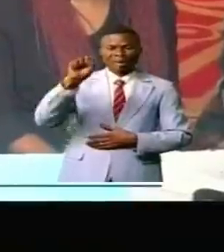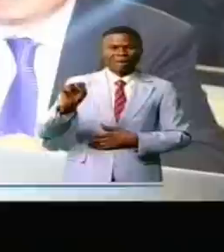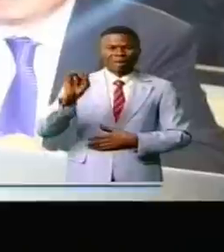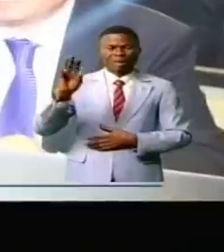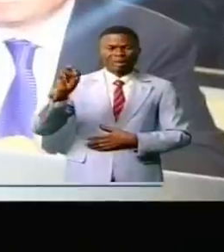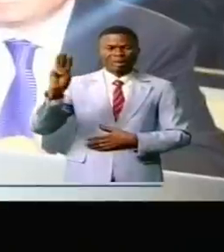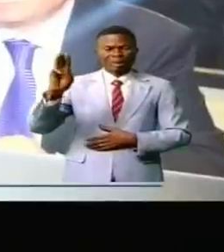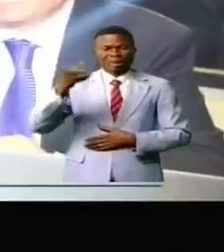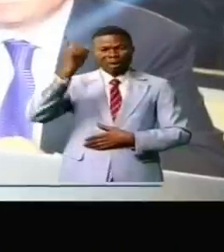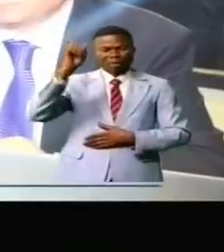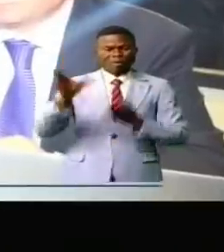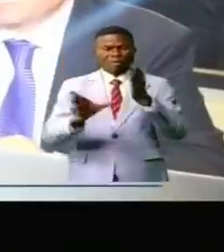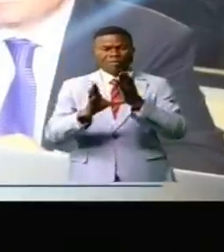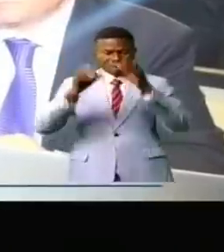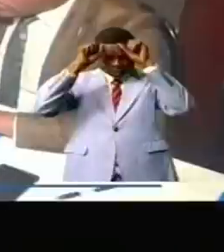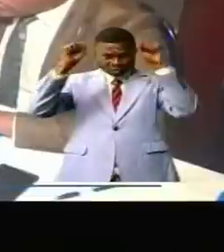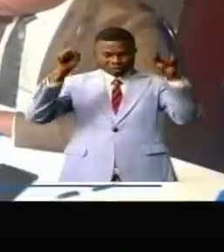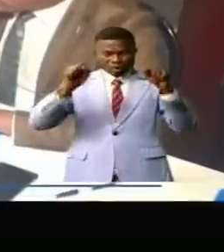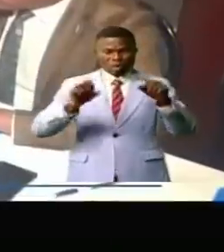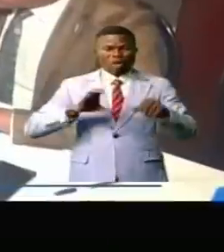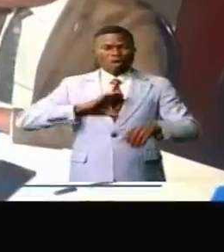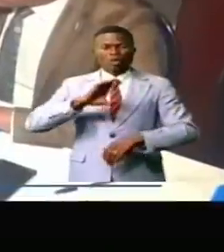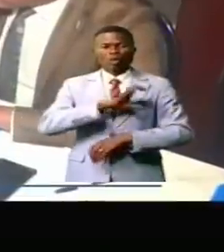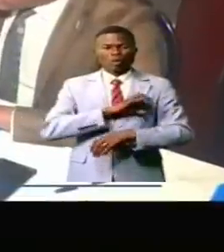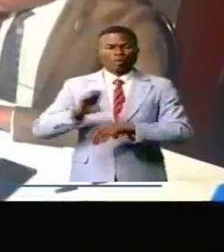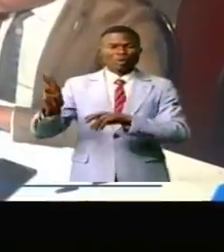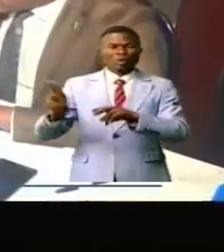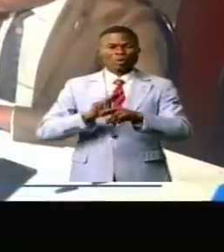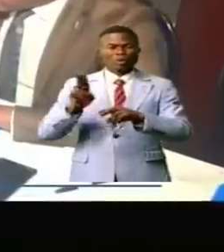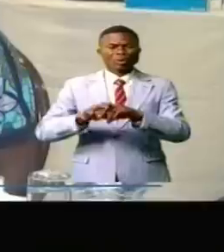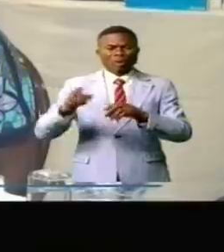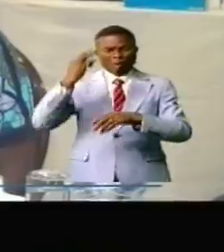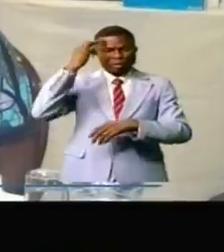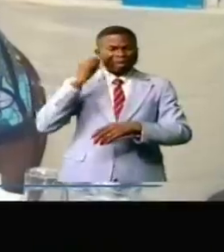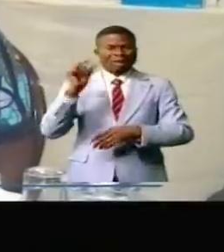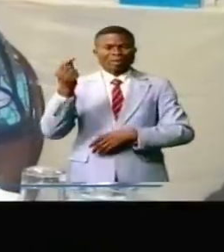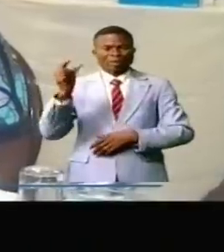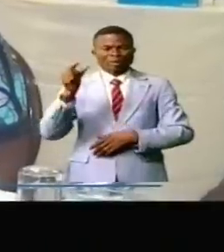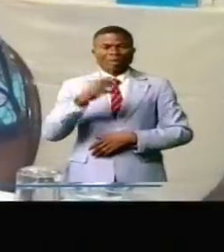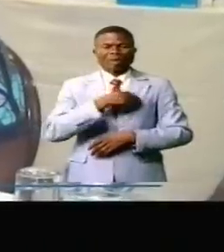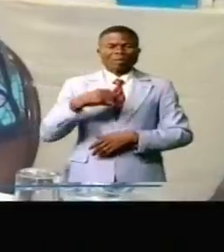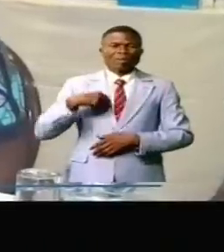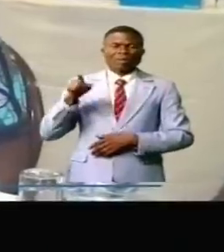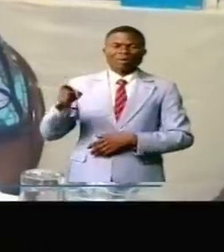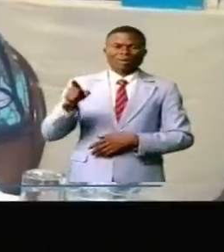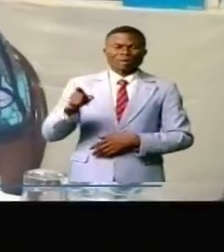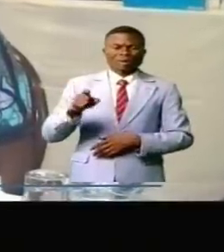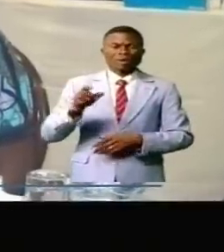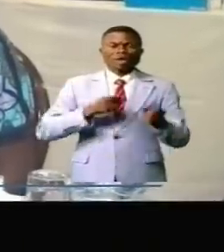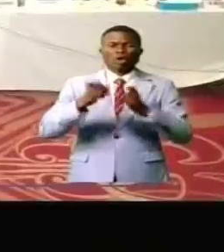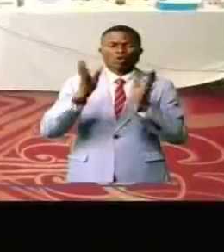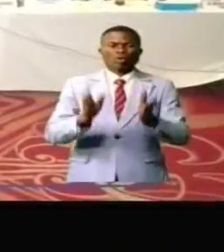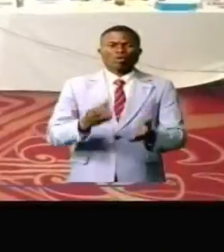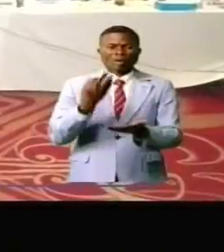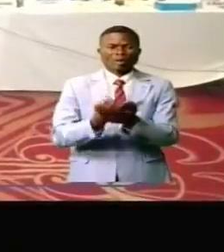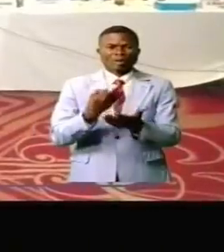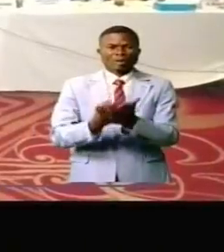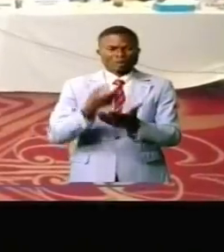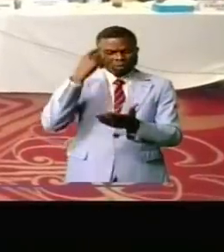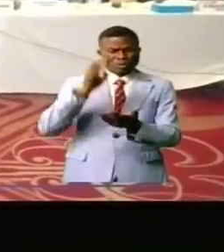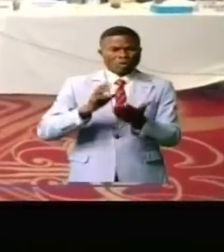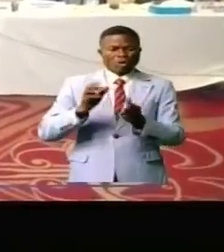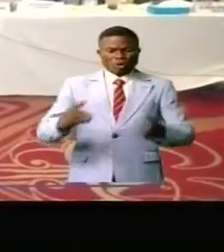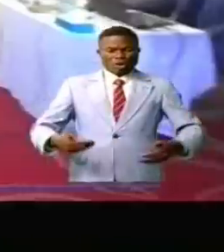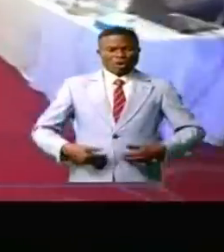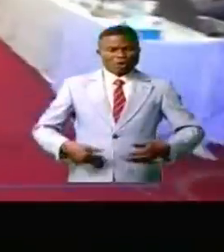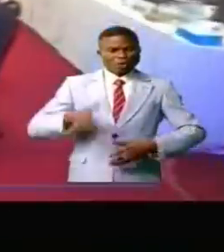première vice-présidente du comité exécutif, Madame la ministre de Mines, Antoinette Samba. La gouvernance du Fonds pour la génération